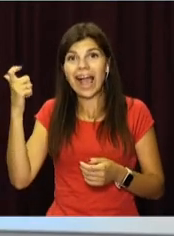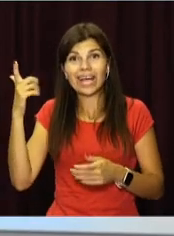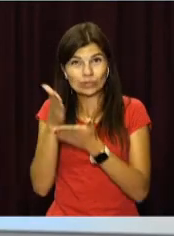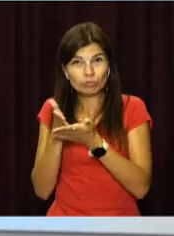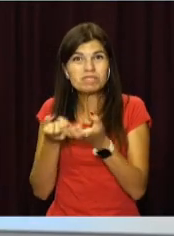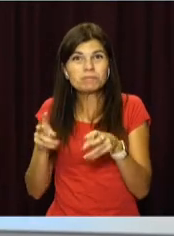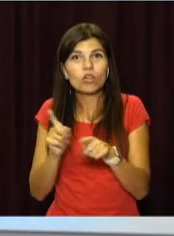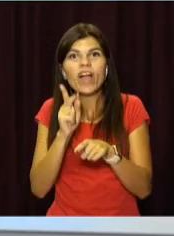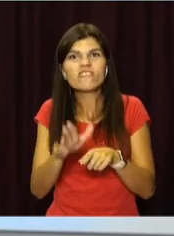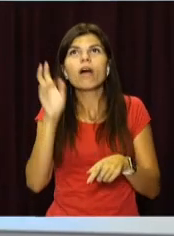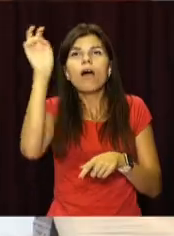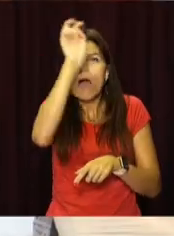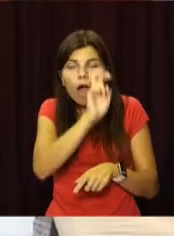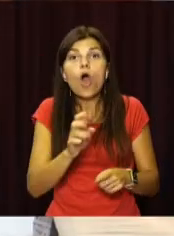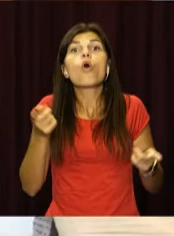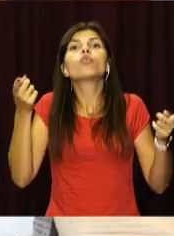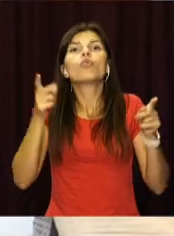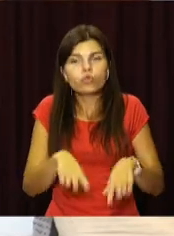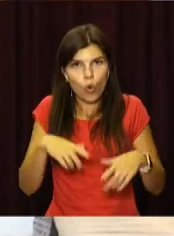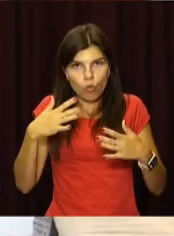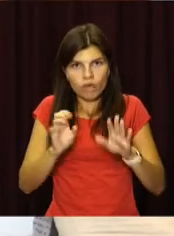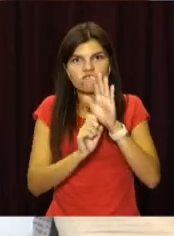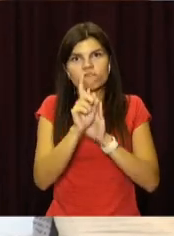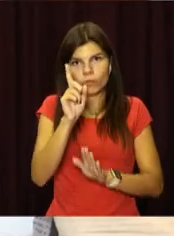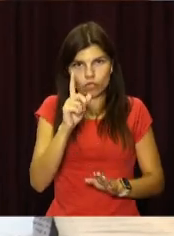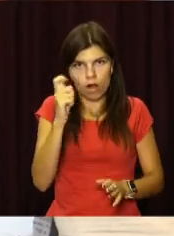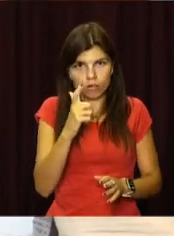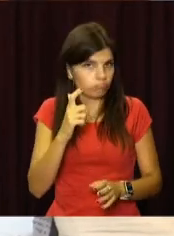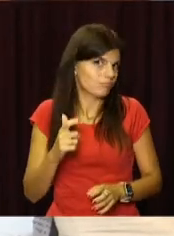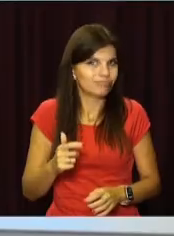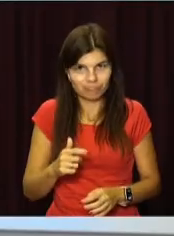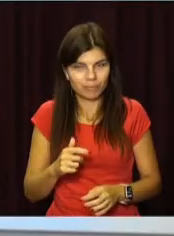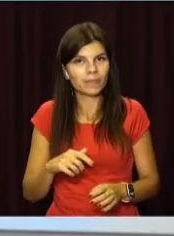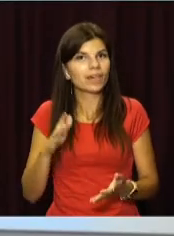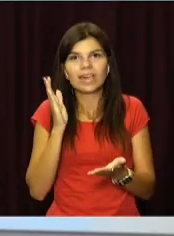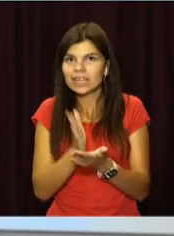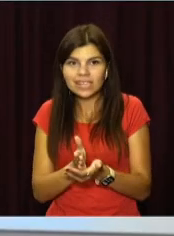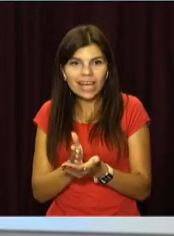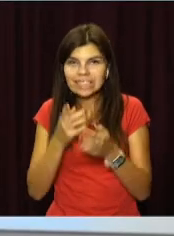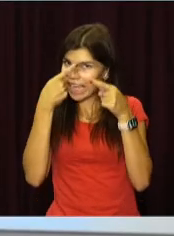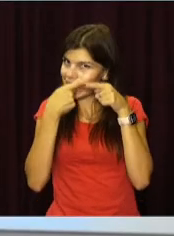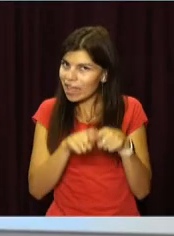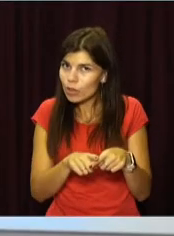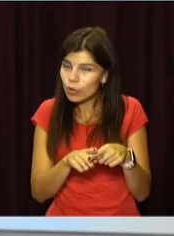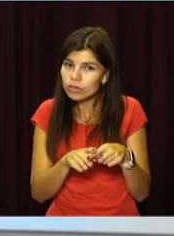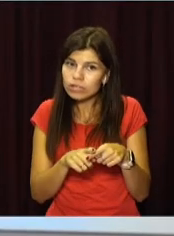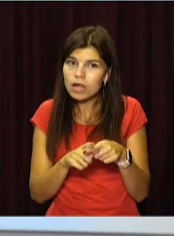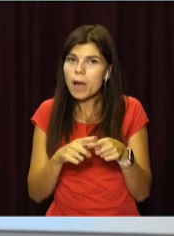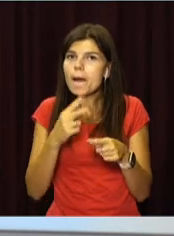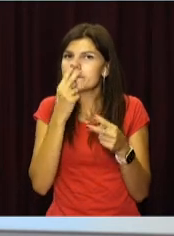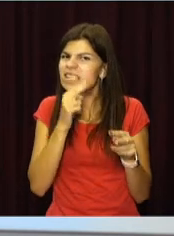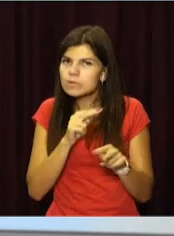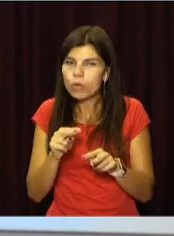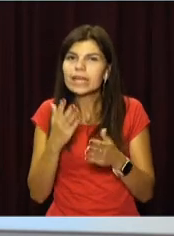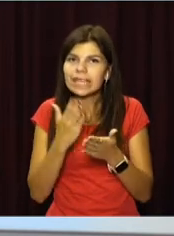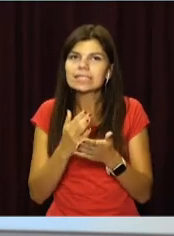и только после этого включить поставку газа. Опять-таки, есть технологии предусмотренные,